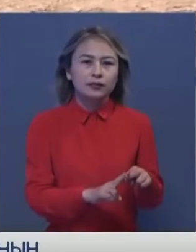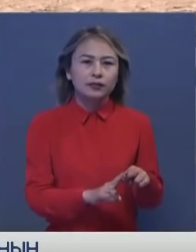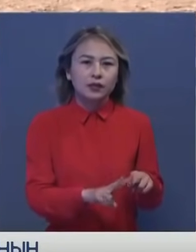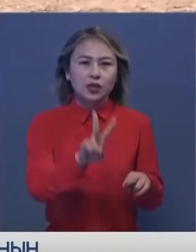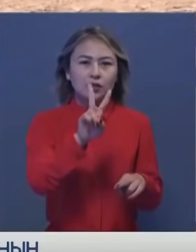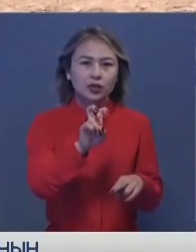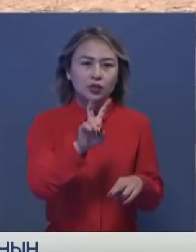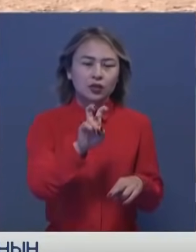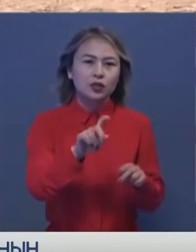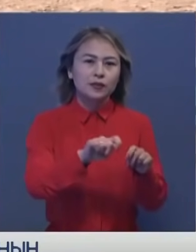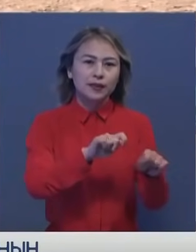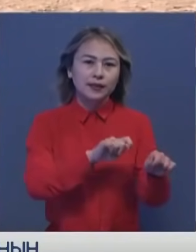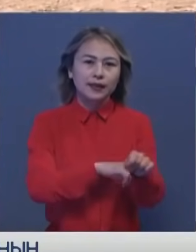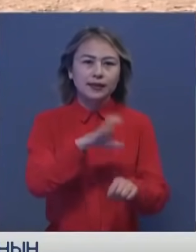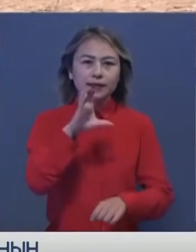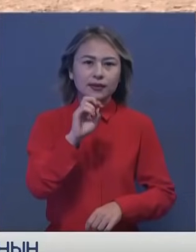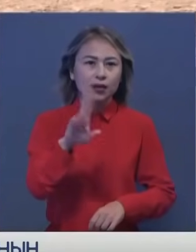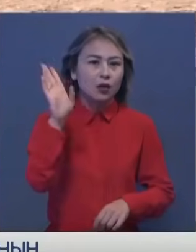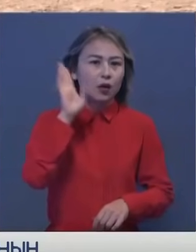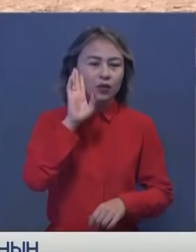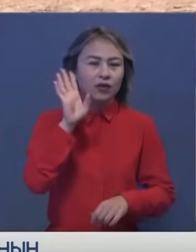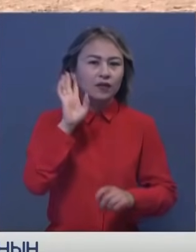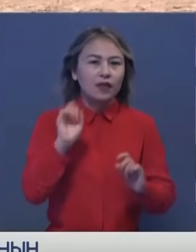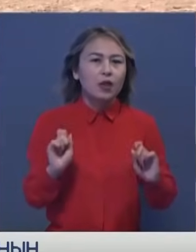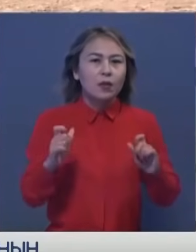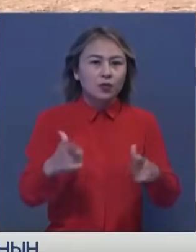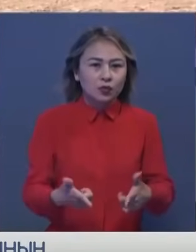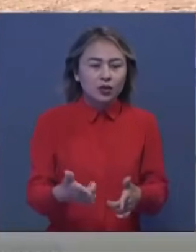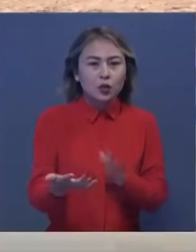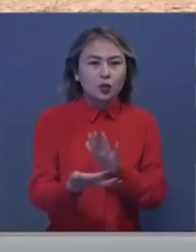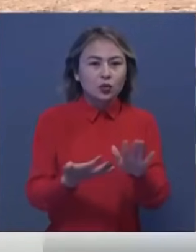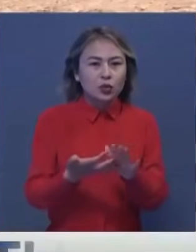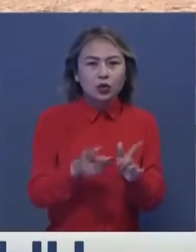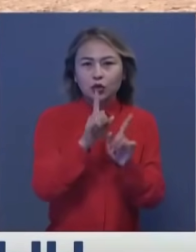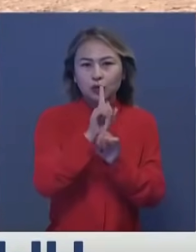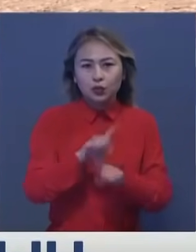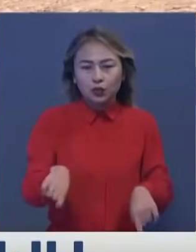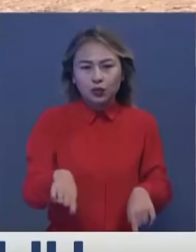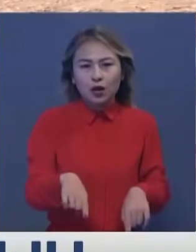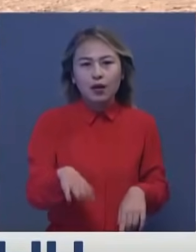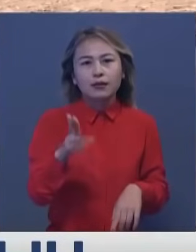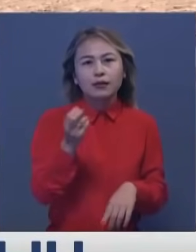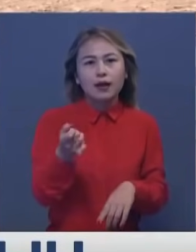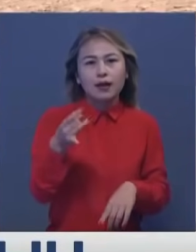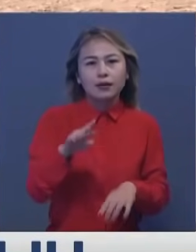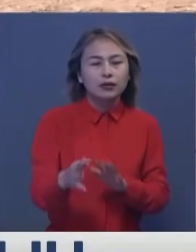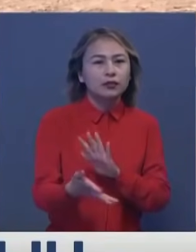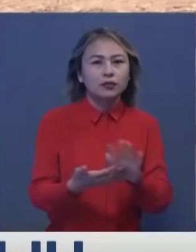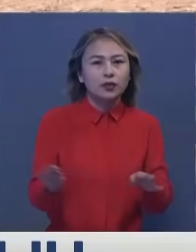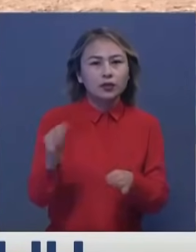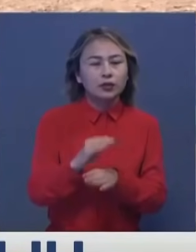метр секундына су келіп отырғанда бізде тапшылық, су тапшылық болмау керек. Дариядан бөлек, менің айтып отқан